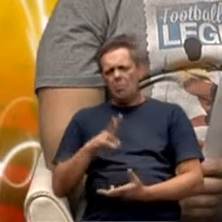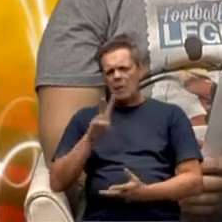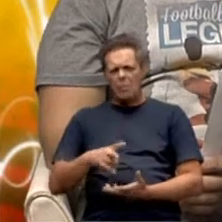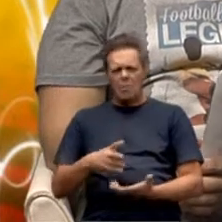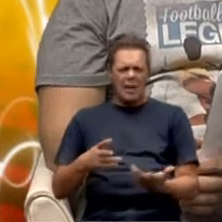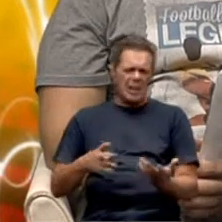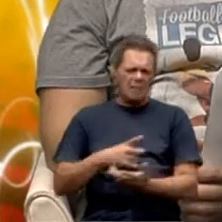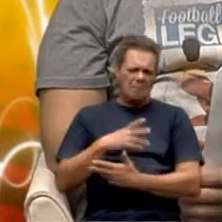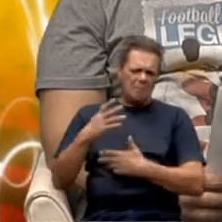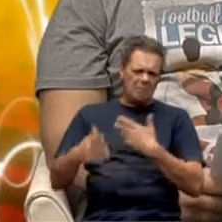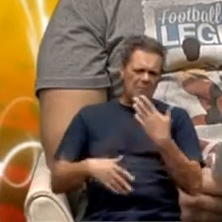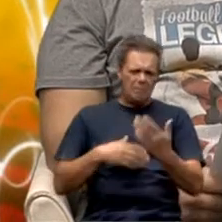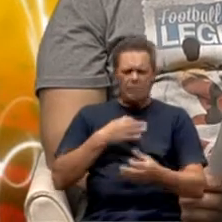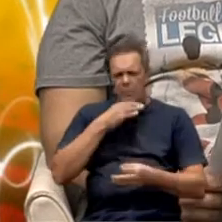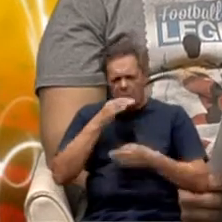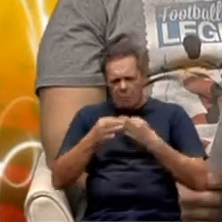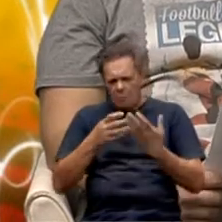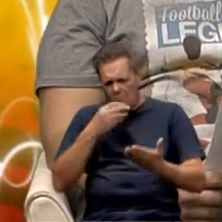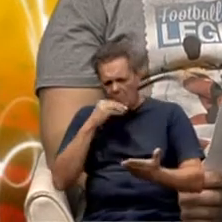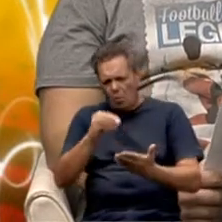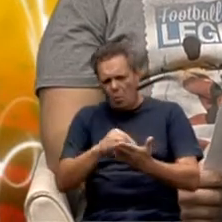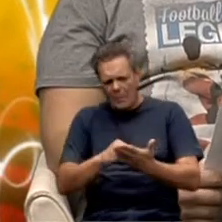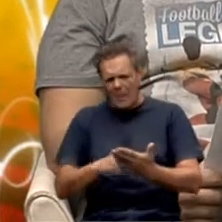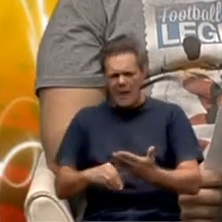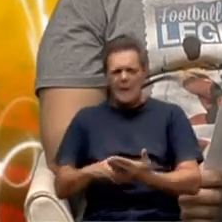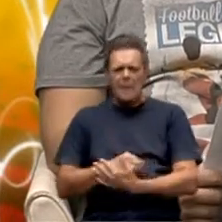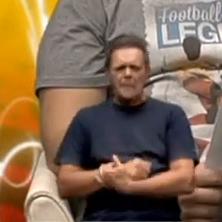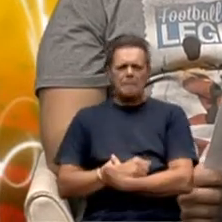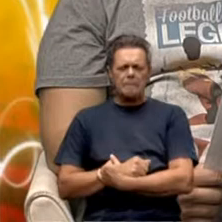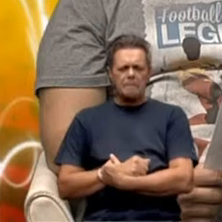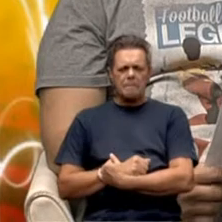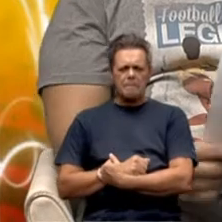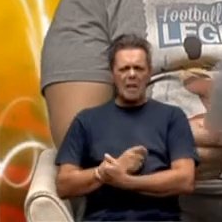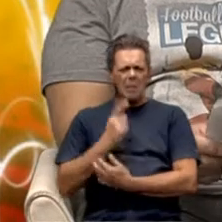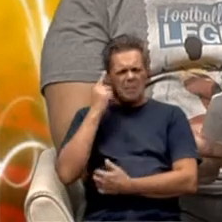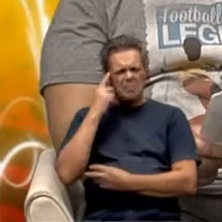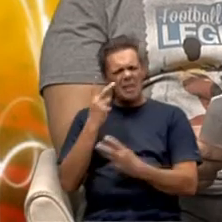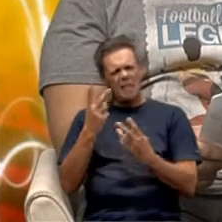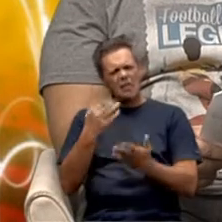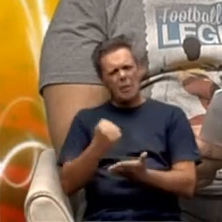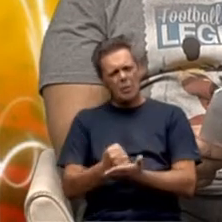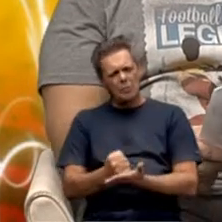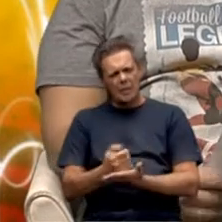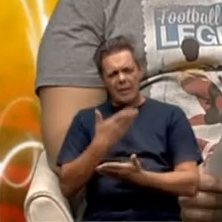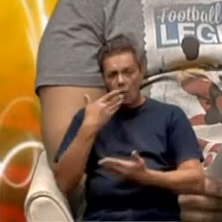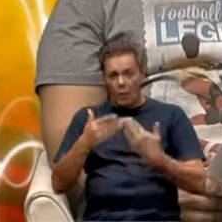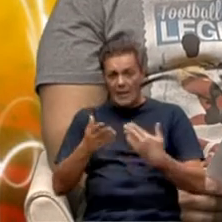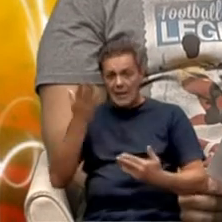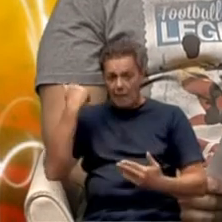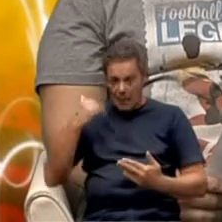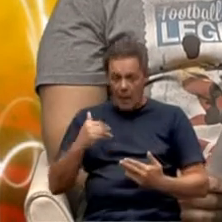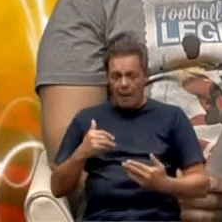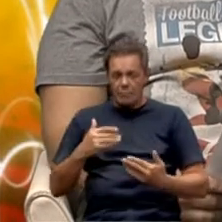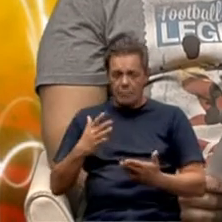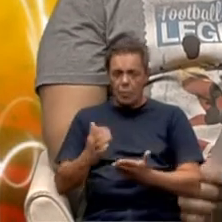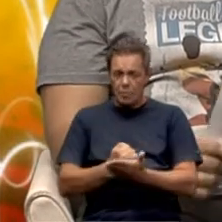papire. Evaluacijske upitnike. Tako je. Pa mislim da je i važnija još potvrda da je konvencija bila uspješna. To